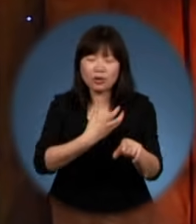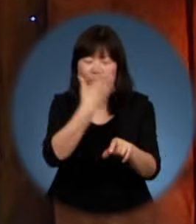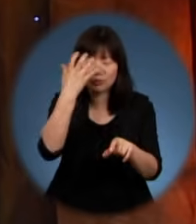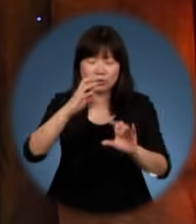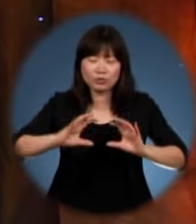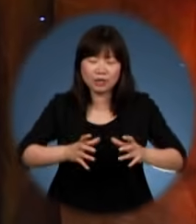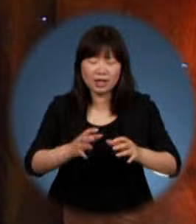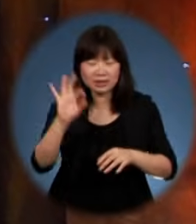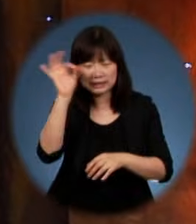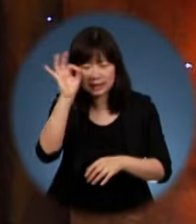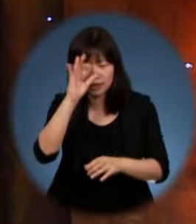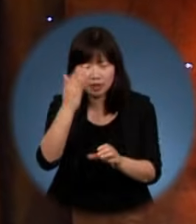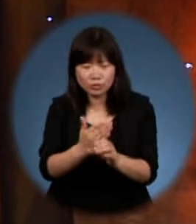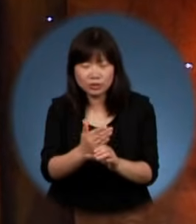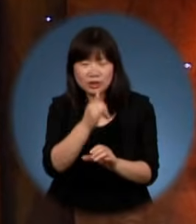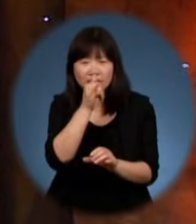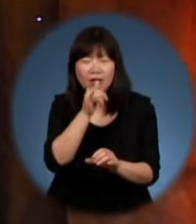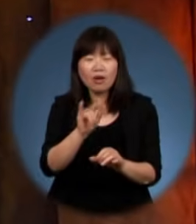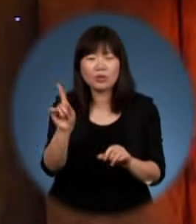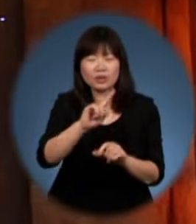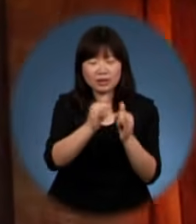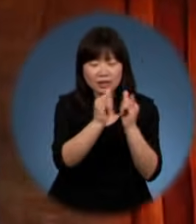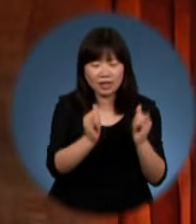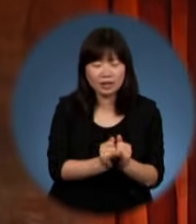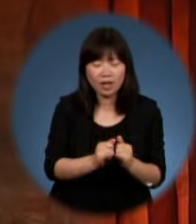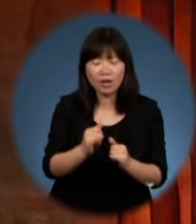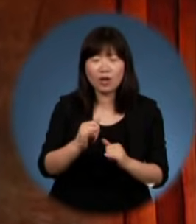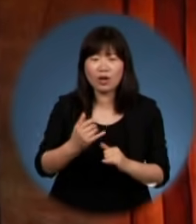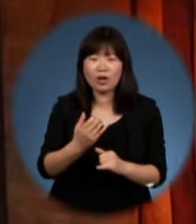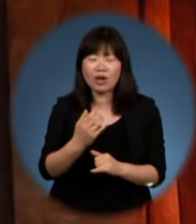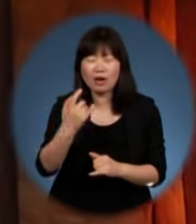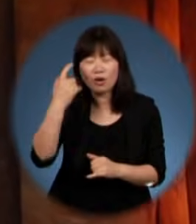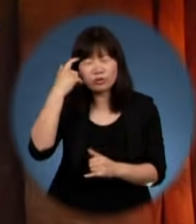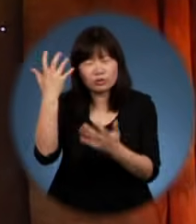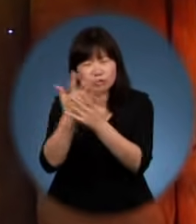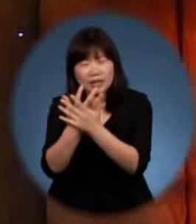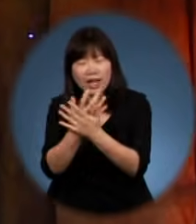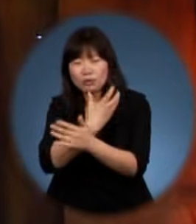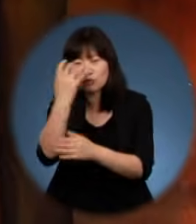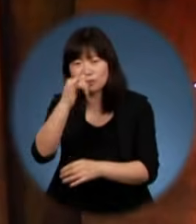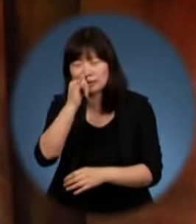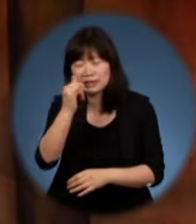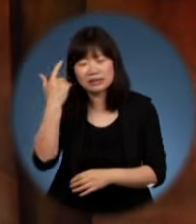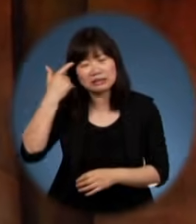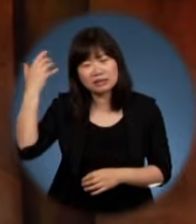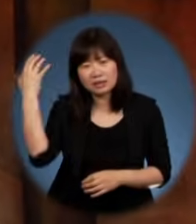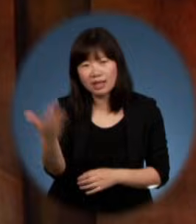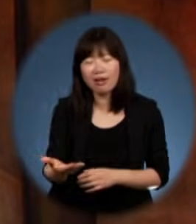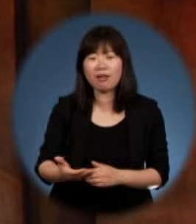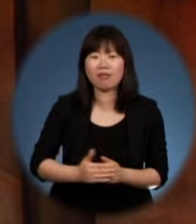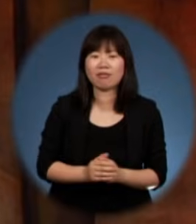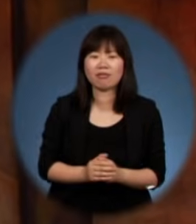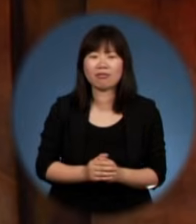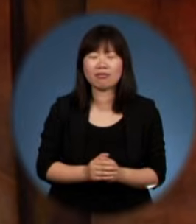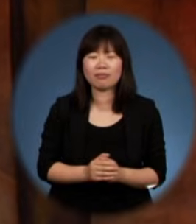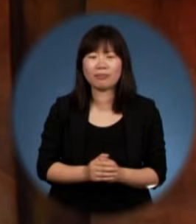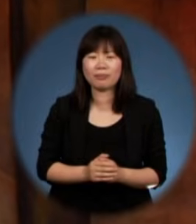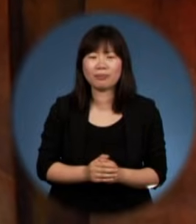출근해 보니 어떤 사회가 이상적인 주가 냐 어떤 사회적 이상적인 사회 냐